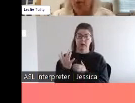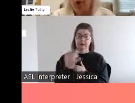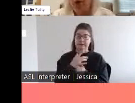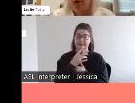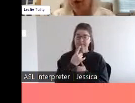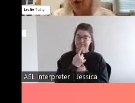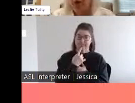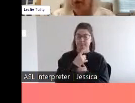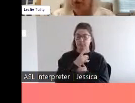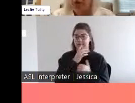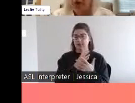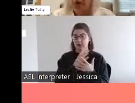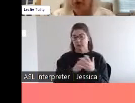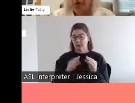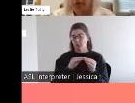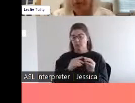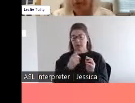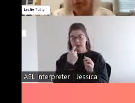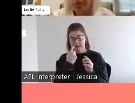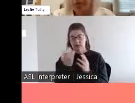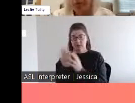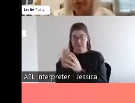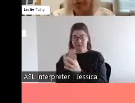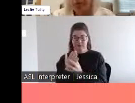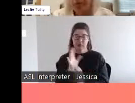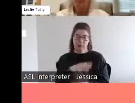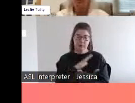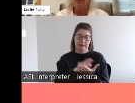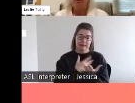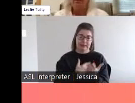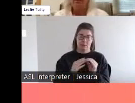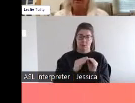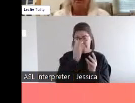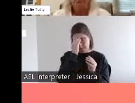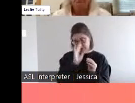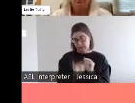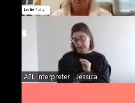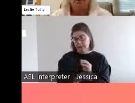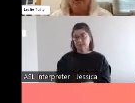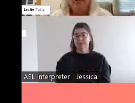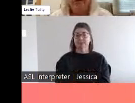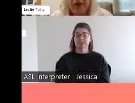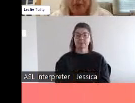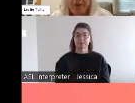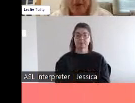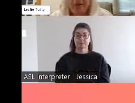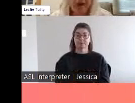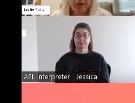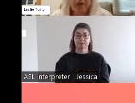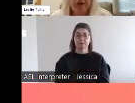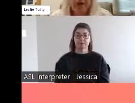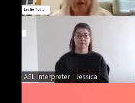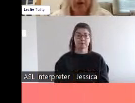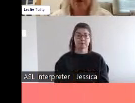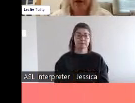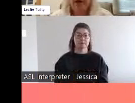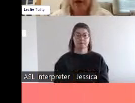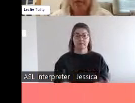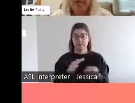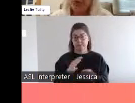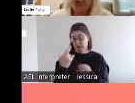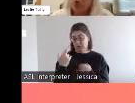lorsque elles font face à la maltraitance de leur partenaire, c'est dommage qu'il n'y ait pas plus d'études.